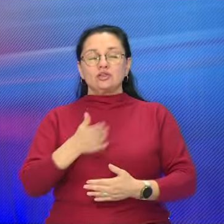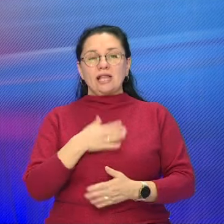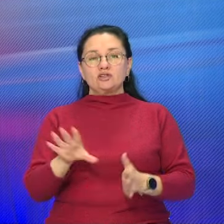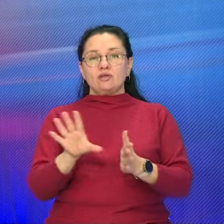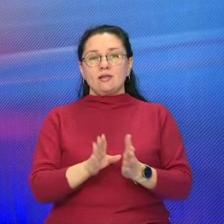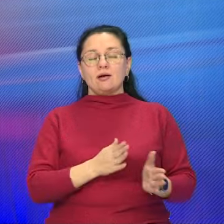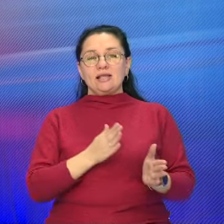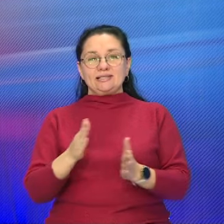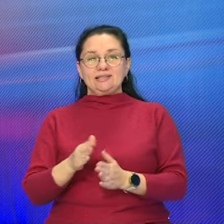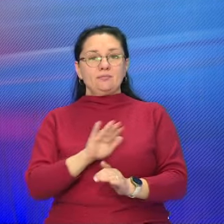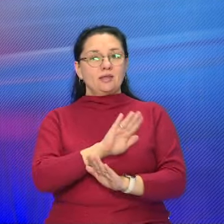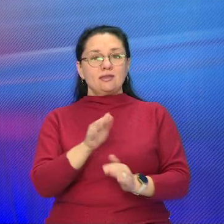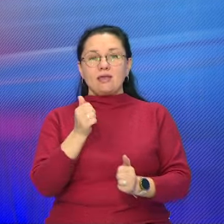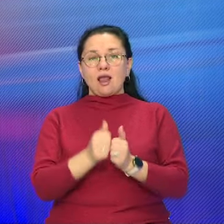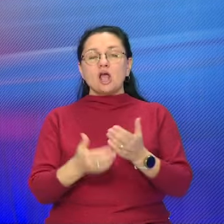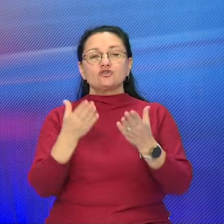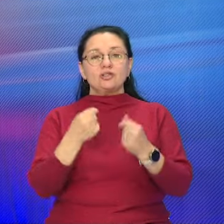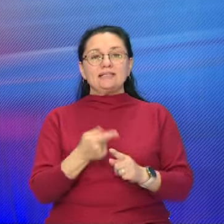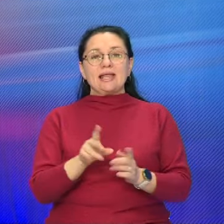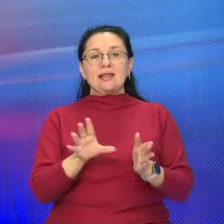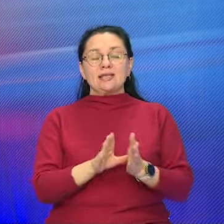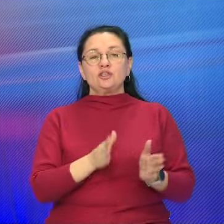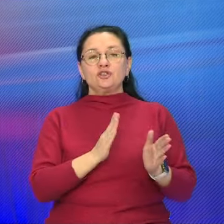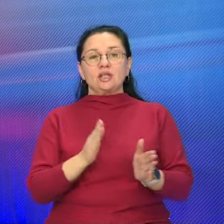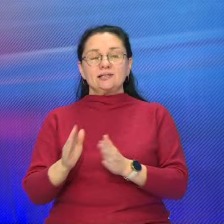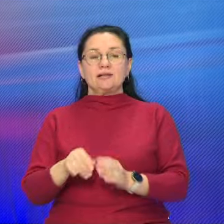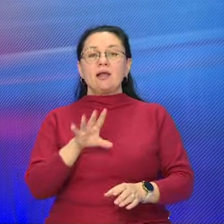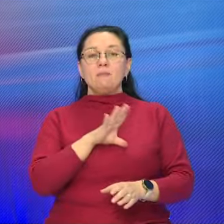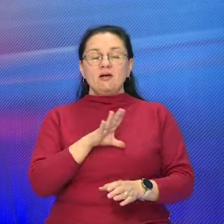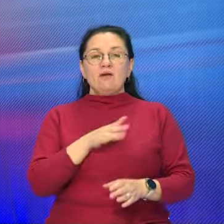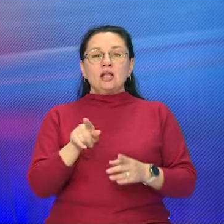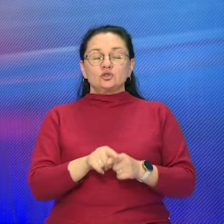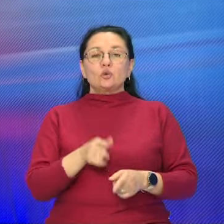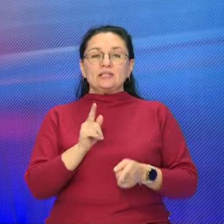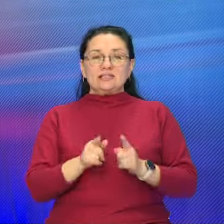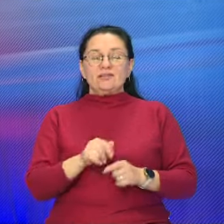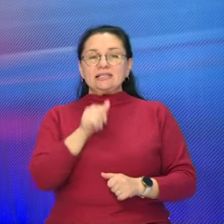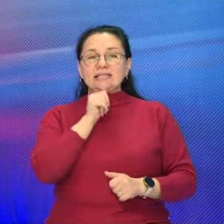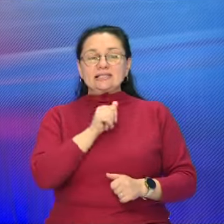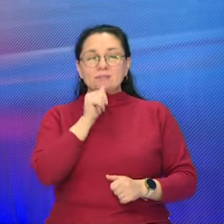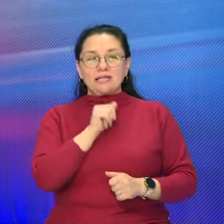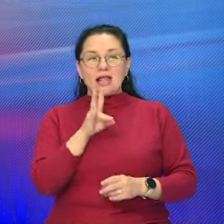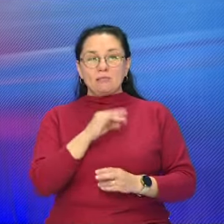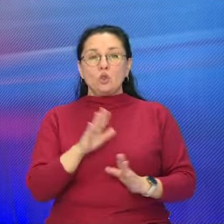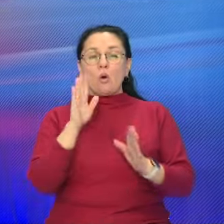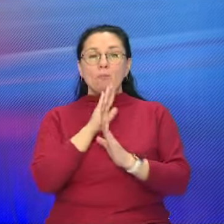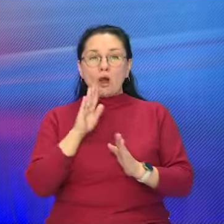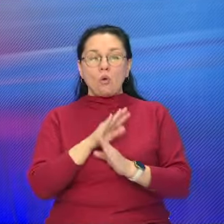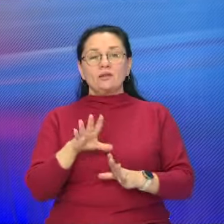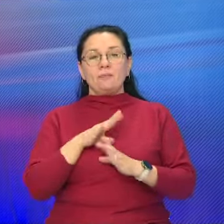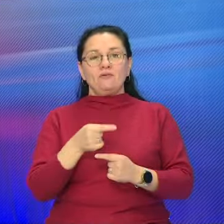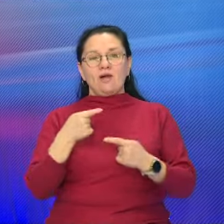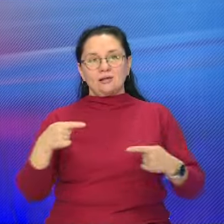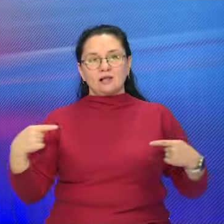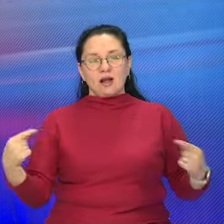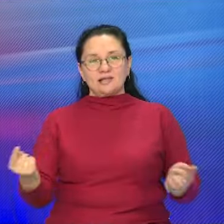энергосистемы. Не каждый день энергетическая система Беларуси подвергается соправдным испытам, але на дворе бывает